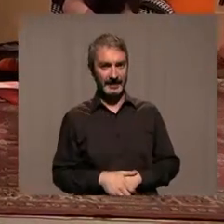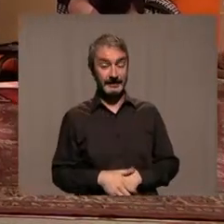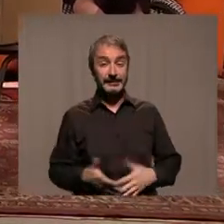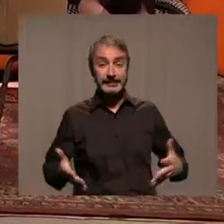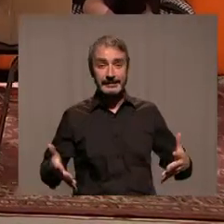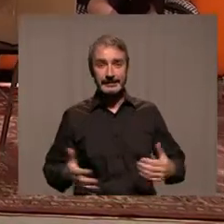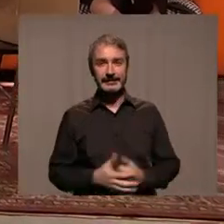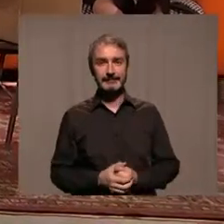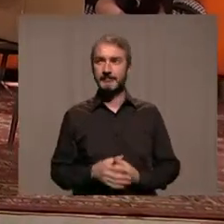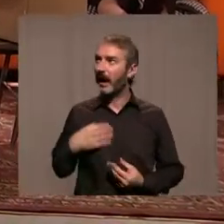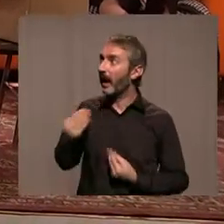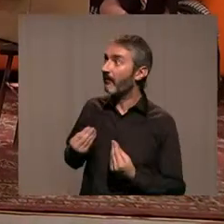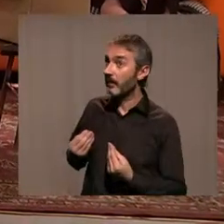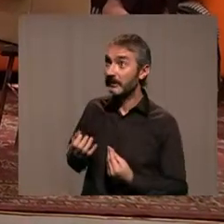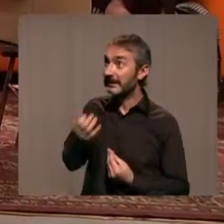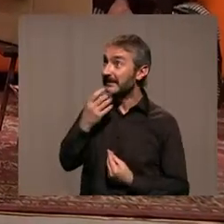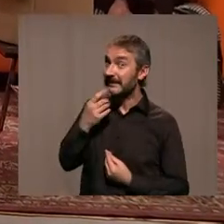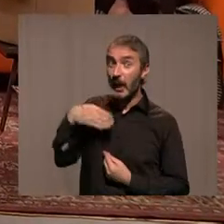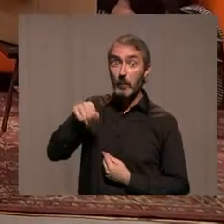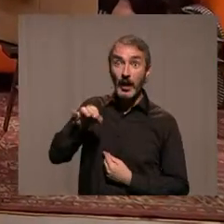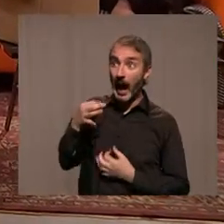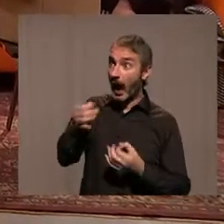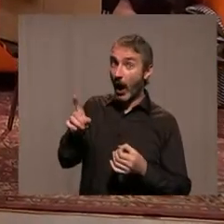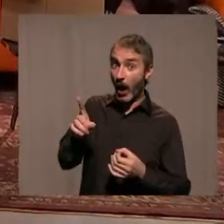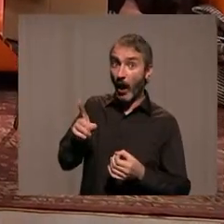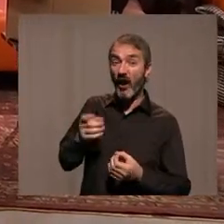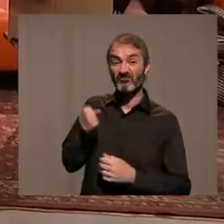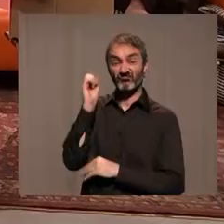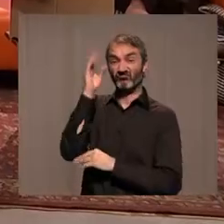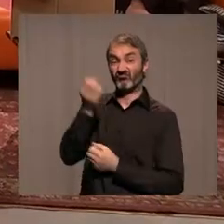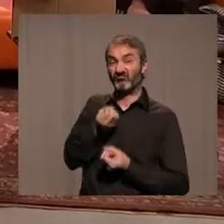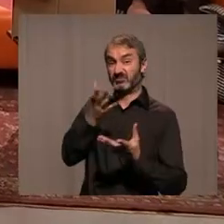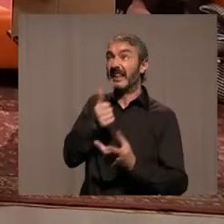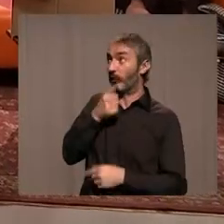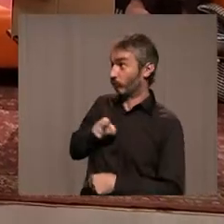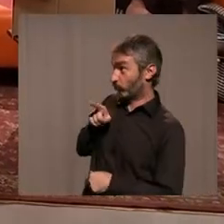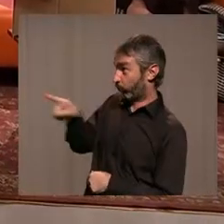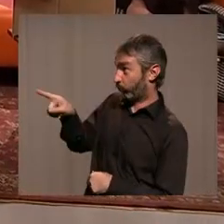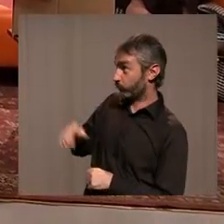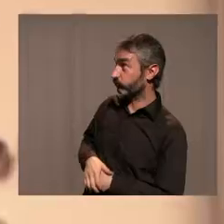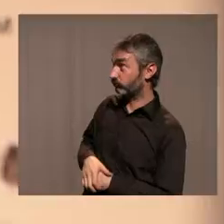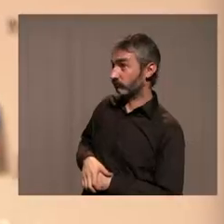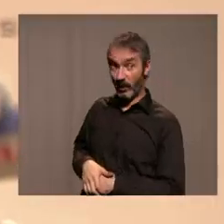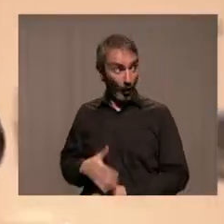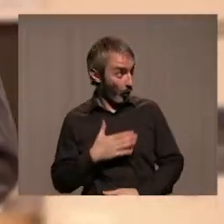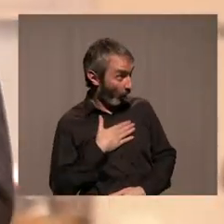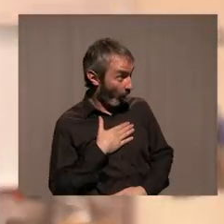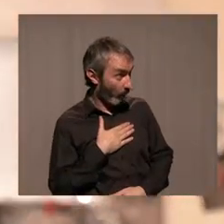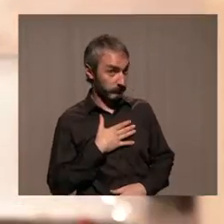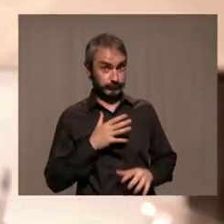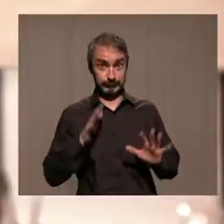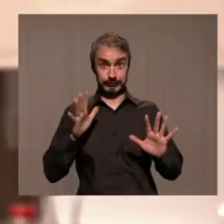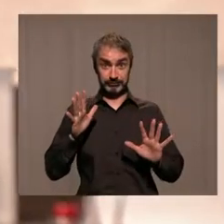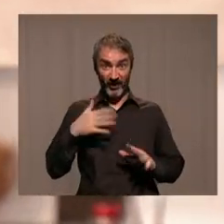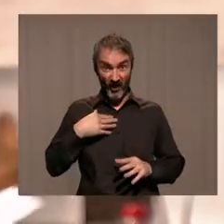qüestió de fer... Llavors, que si no arriba la Mònica, algú haurà de fer el discurs inspiracional i segurament has de ser tu. A mi un